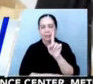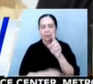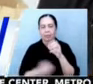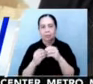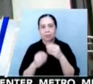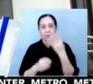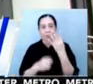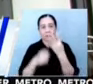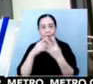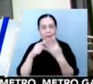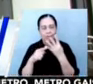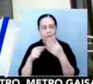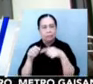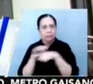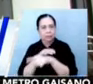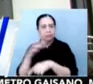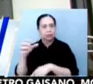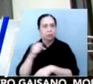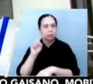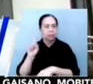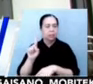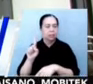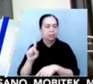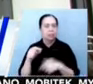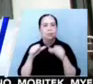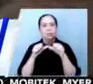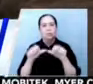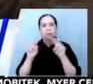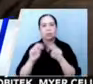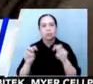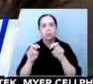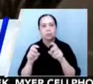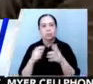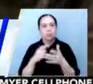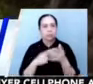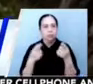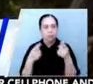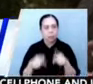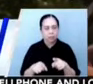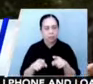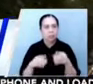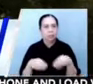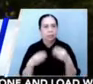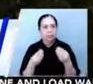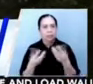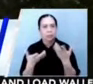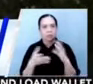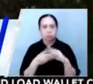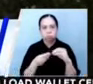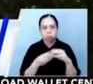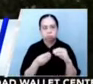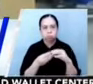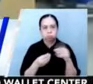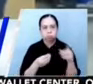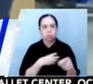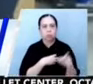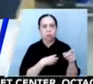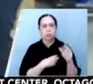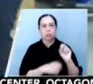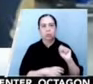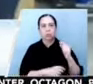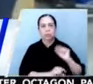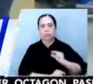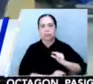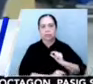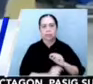na nakatakas. Patuloy pa ang investigasyon ng mga otoridad sa nangyari. Nakapagbigay na rin umano ng pahayag sa pulisya ang gwardiya. Binigyang